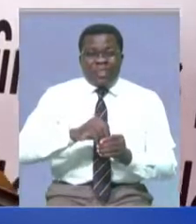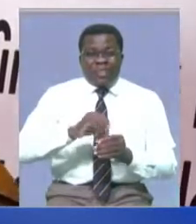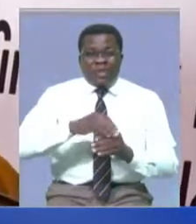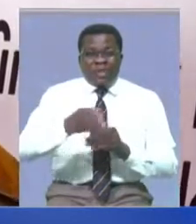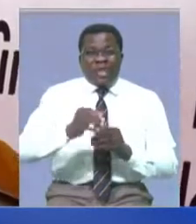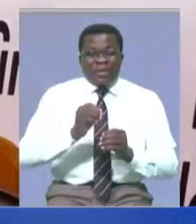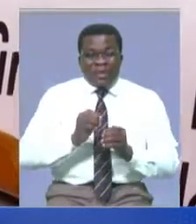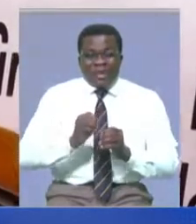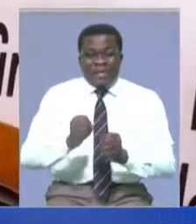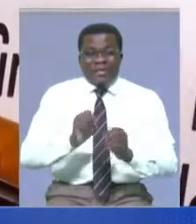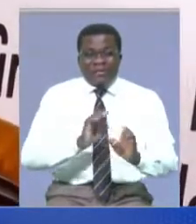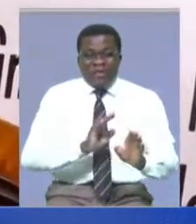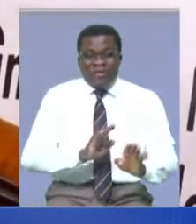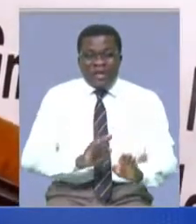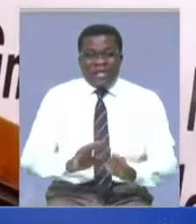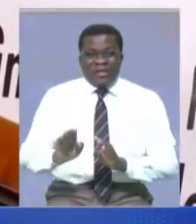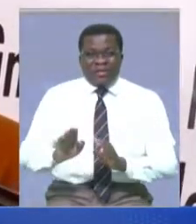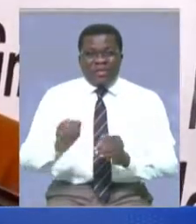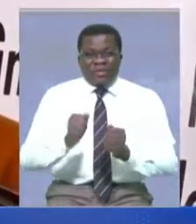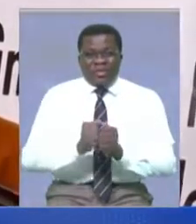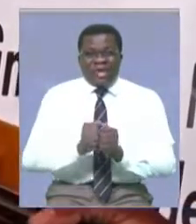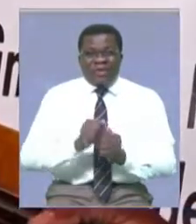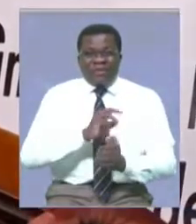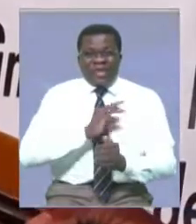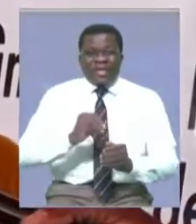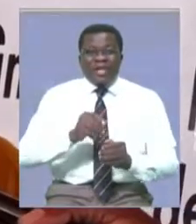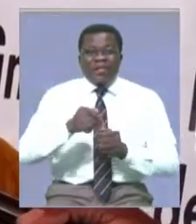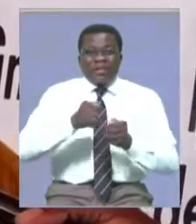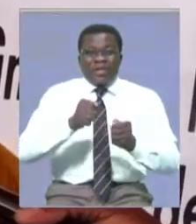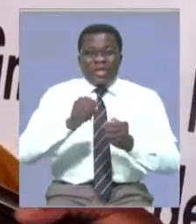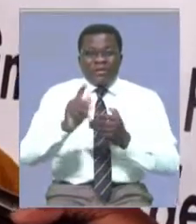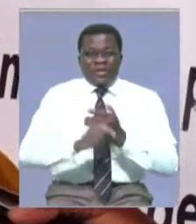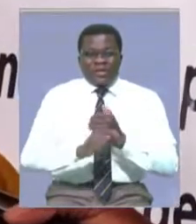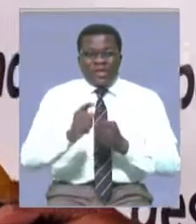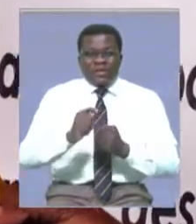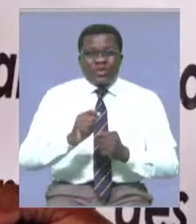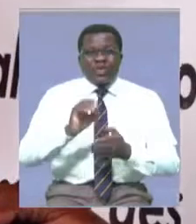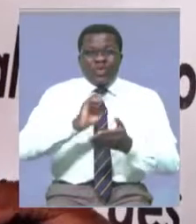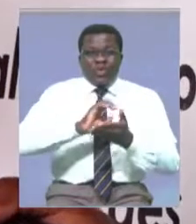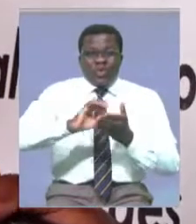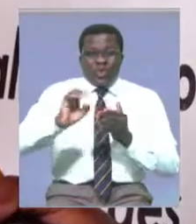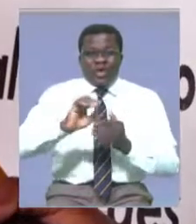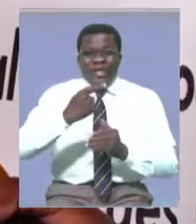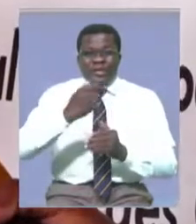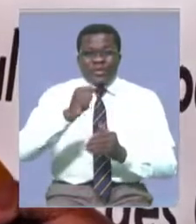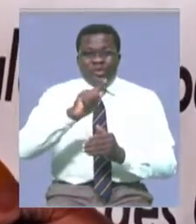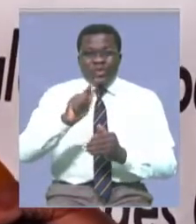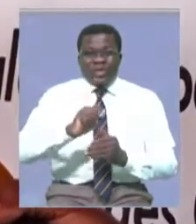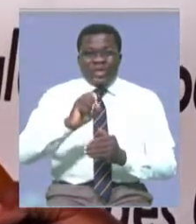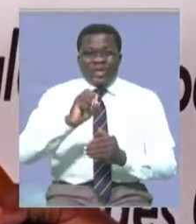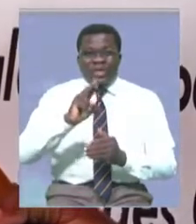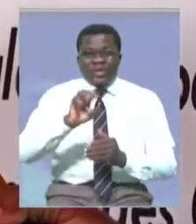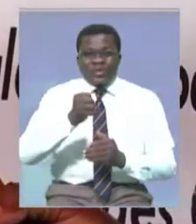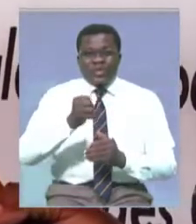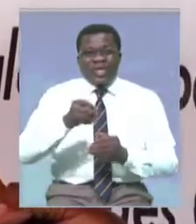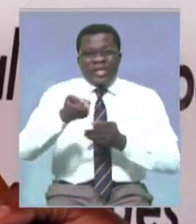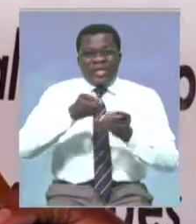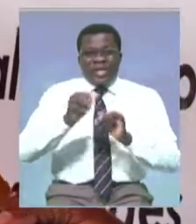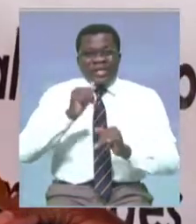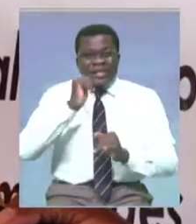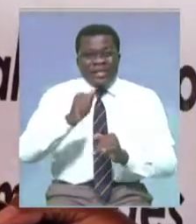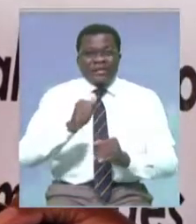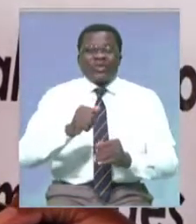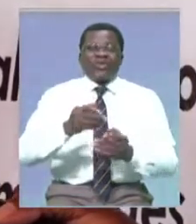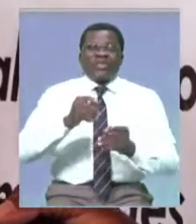mes efforts faits et avec les membres de l'administration du CEG1 Glazoué, la directrice, censeur,